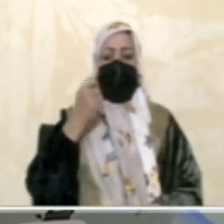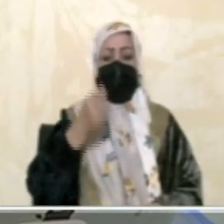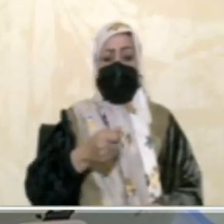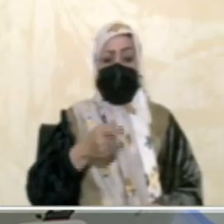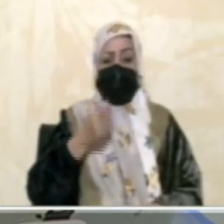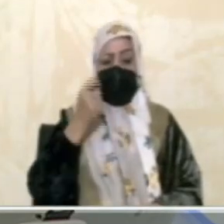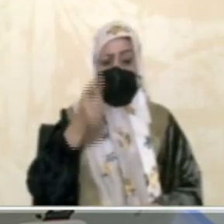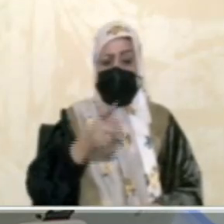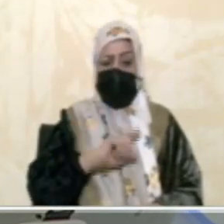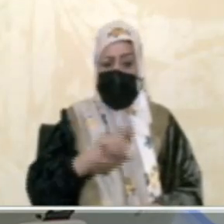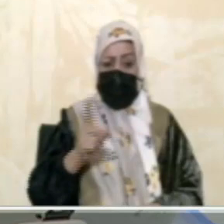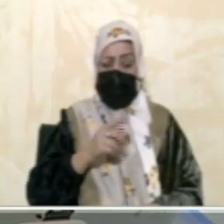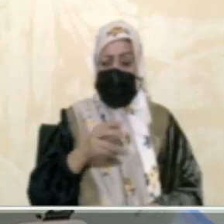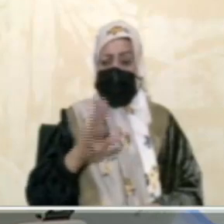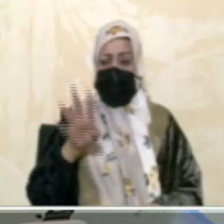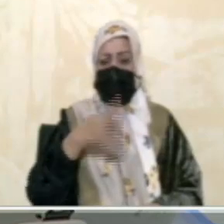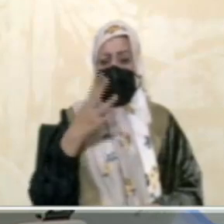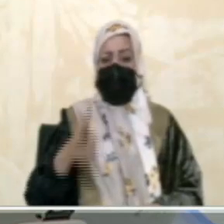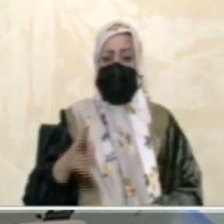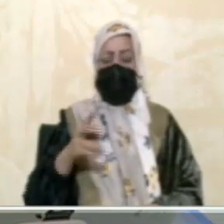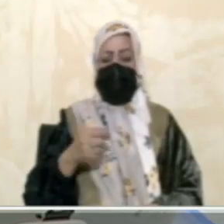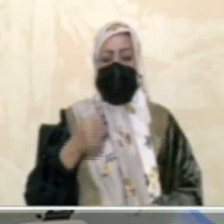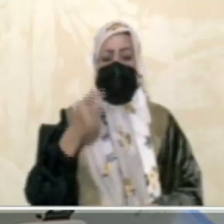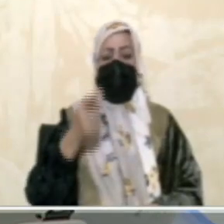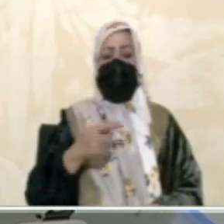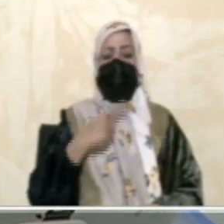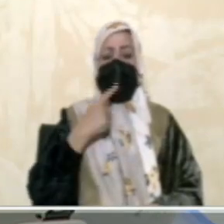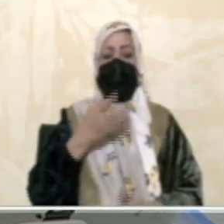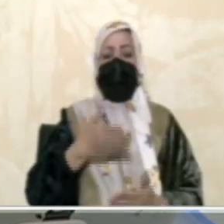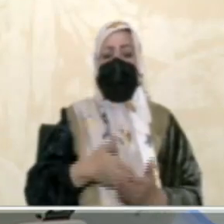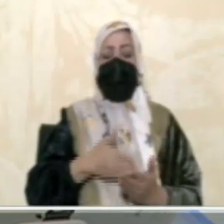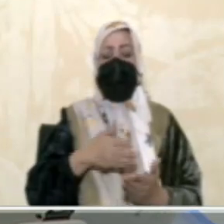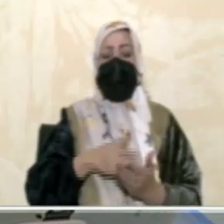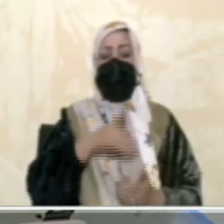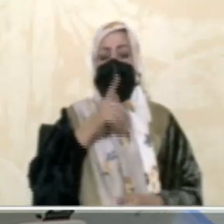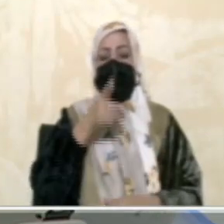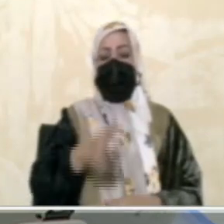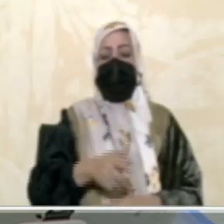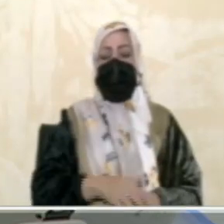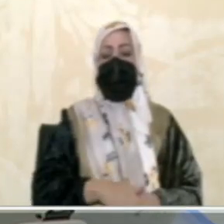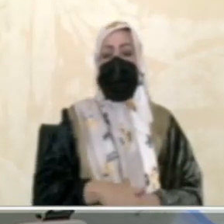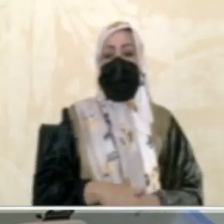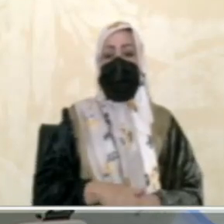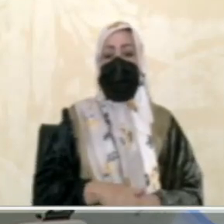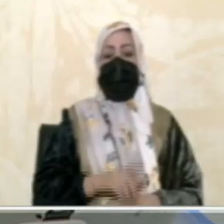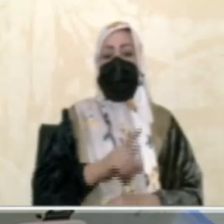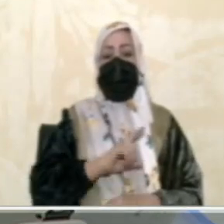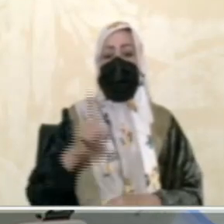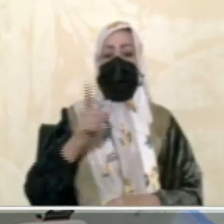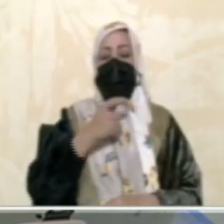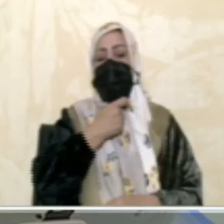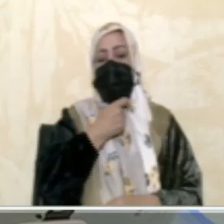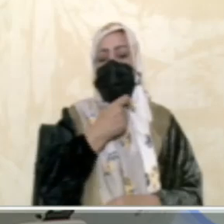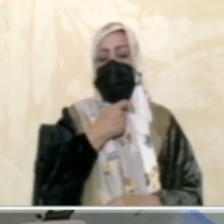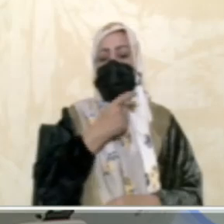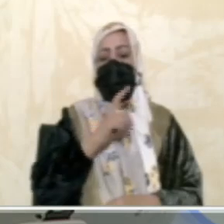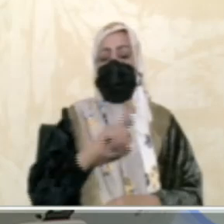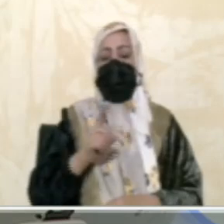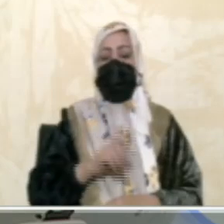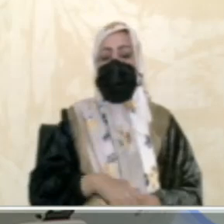على من يقول للناس يوم الجمعه اذا اجتمعت مع العيد